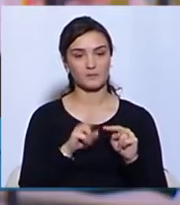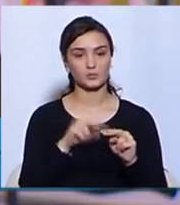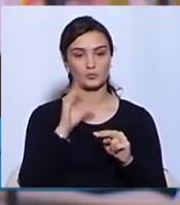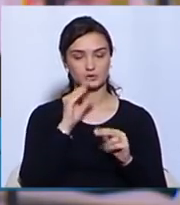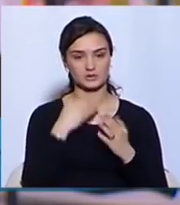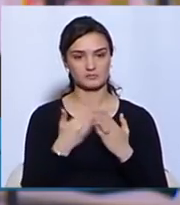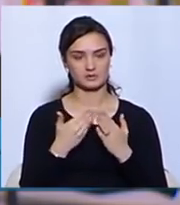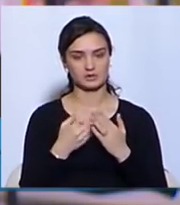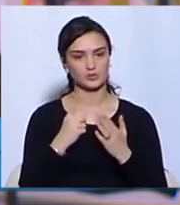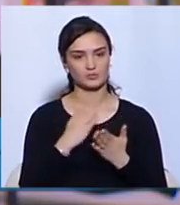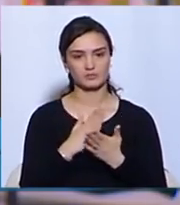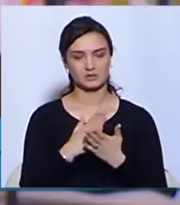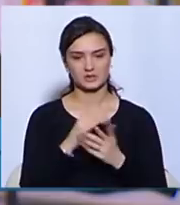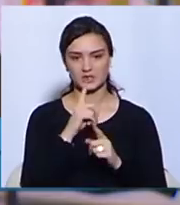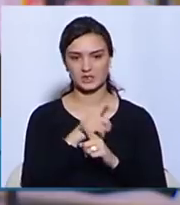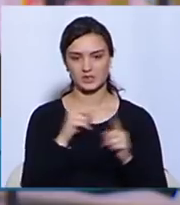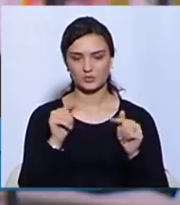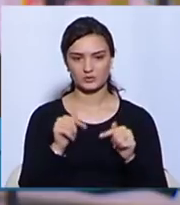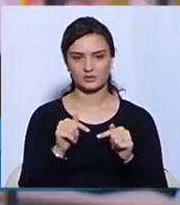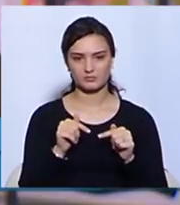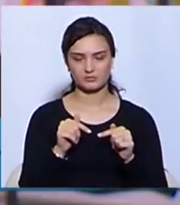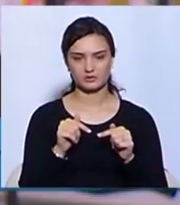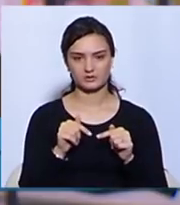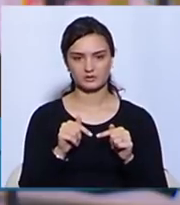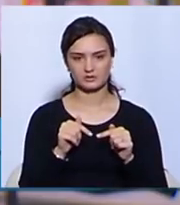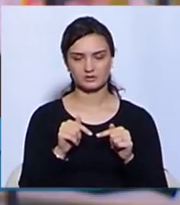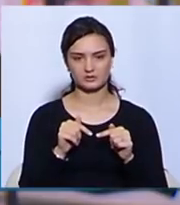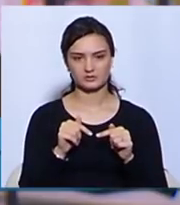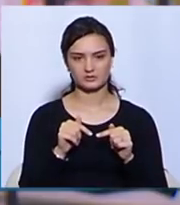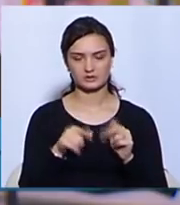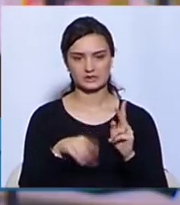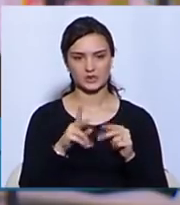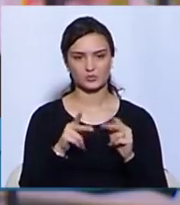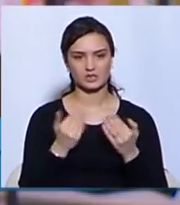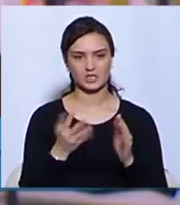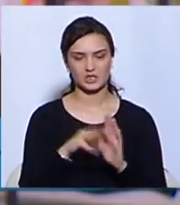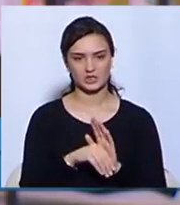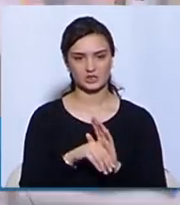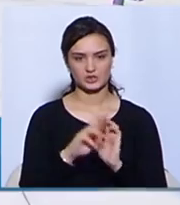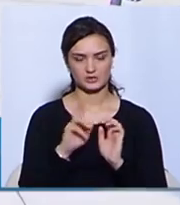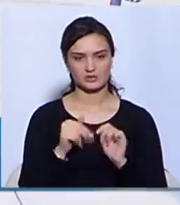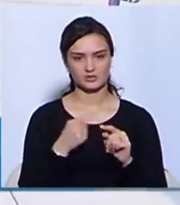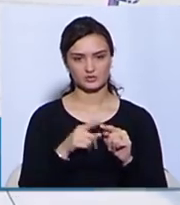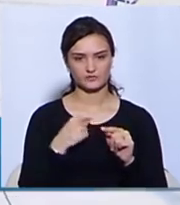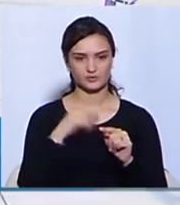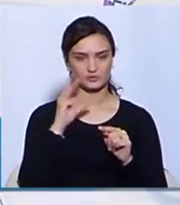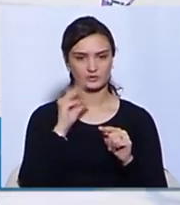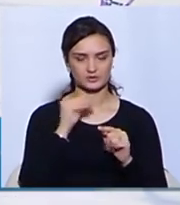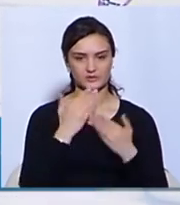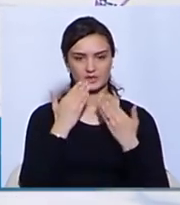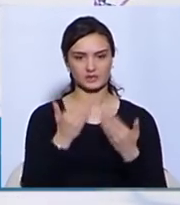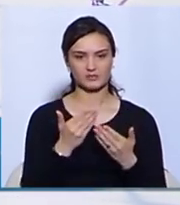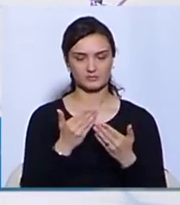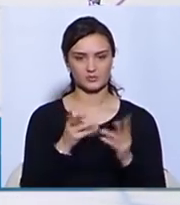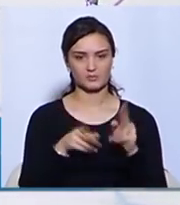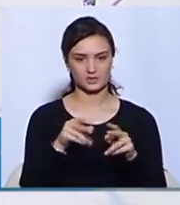როდესაც ვთქვათ, აი რატომ არის განსაკუთრებული მიდგომა რეპროდუქციულ ქირურგიაში და ჩვენ როდესაც ვეკითხებით